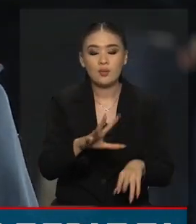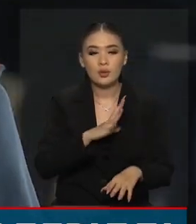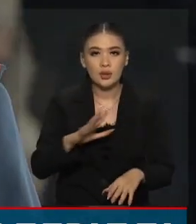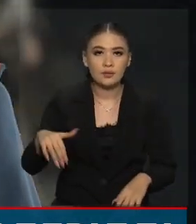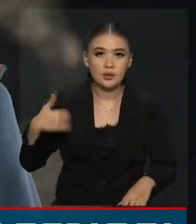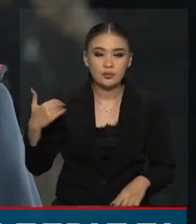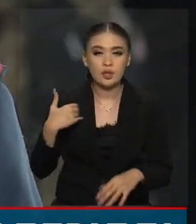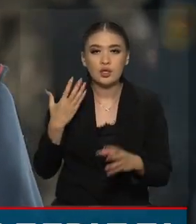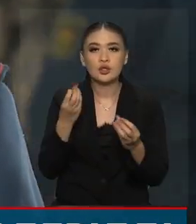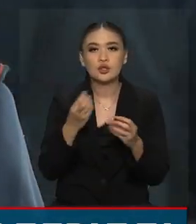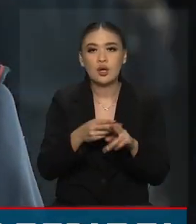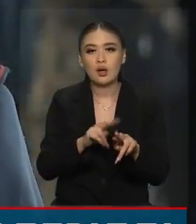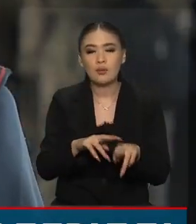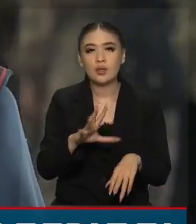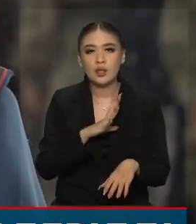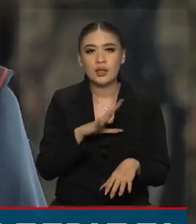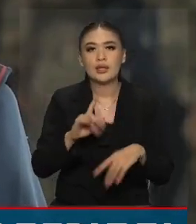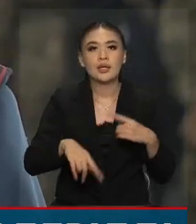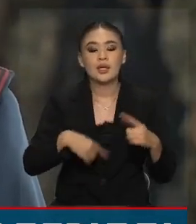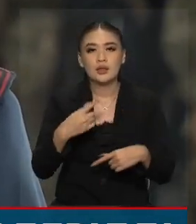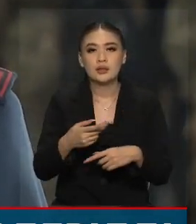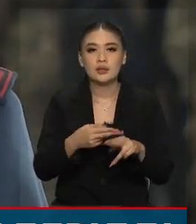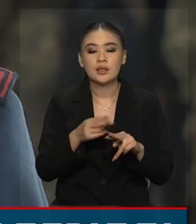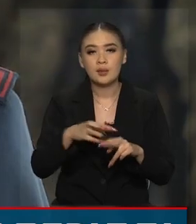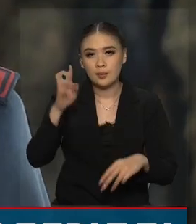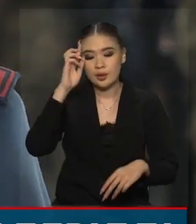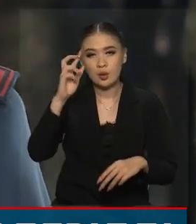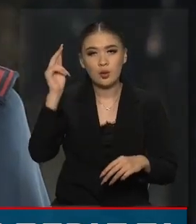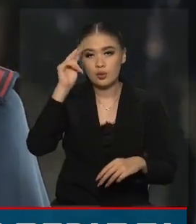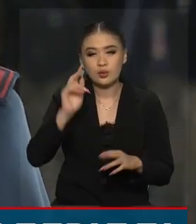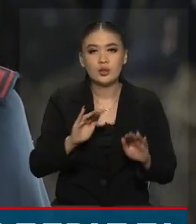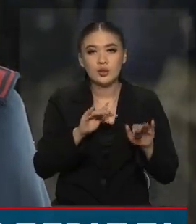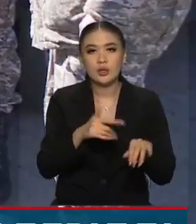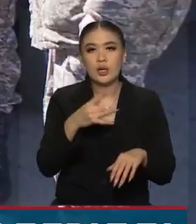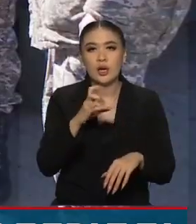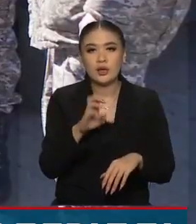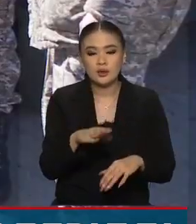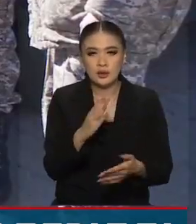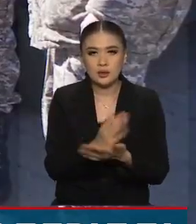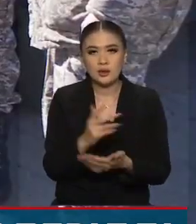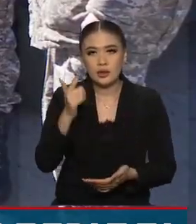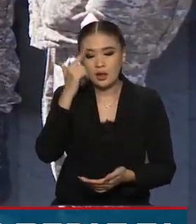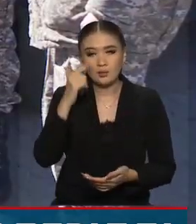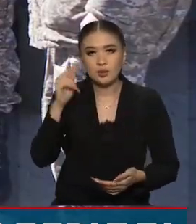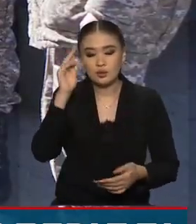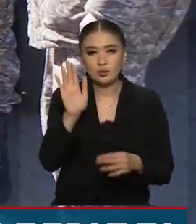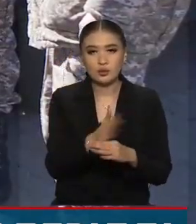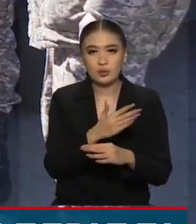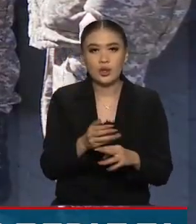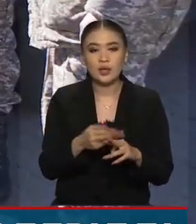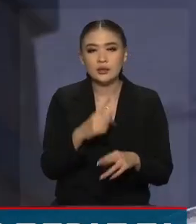да осы қазан айында келесі лектеріне мемлекеттік оқуға түсуге гранттар ұсынылып отыр. Білім беруден бөлек мерзімді